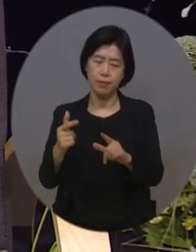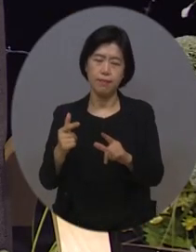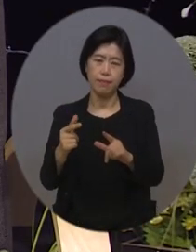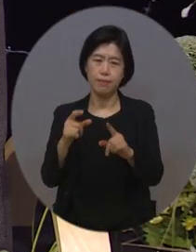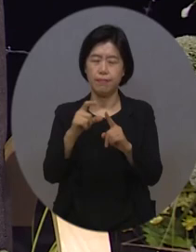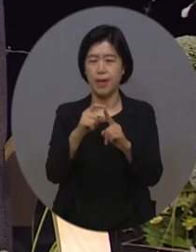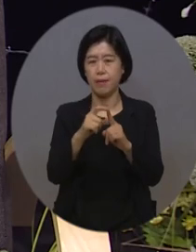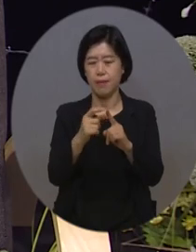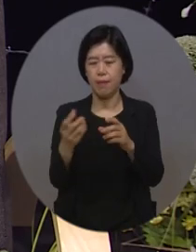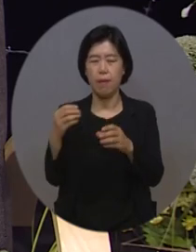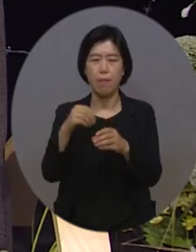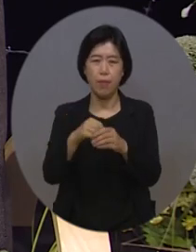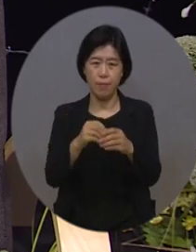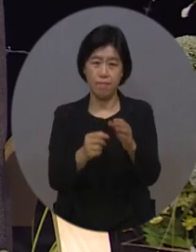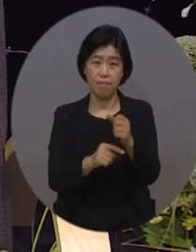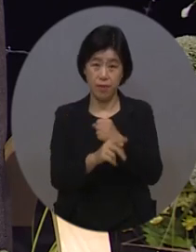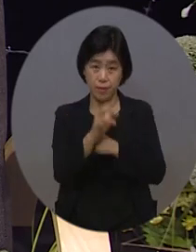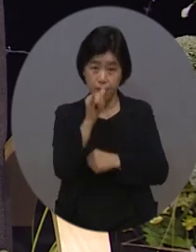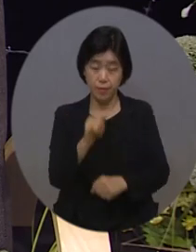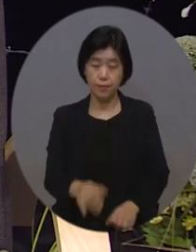단어이기도 합니다.